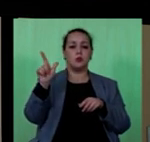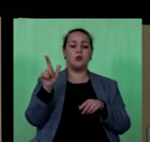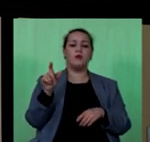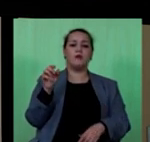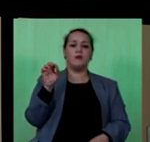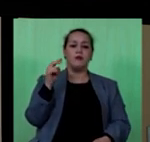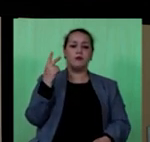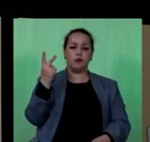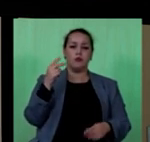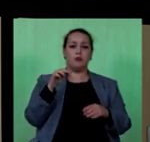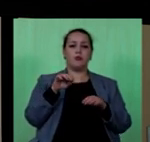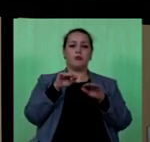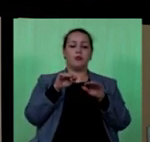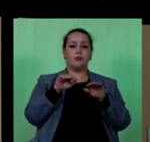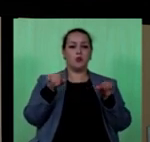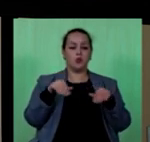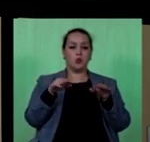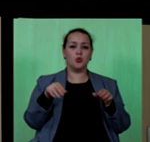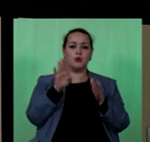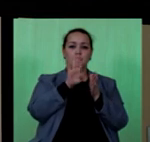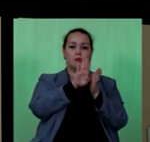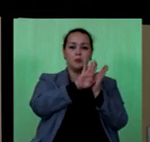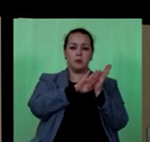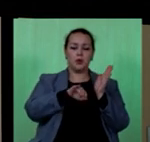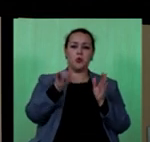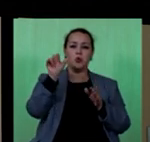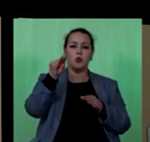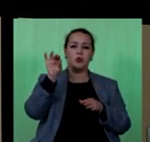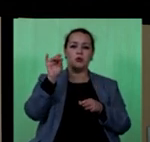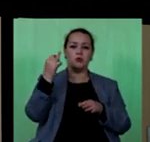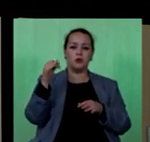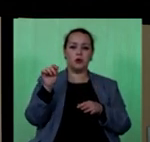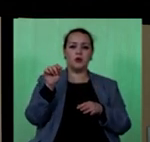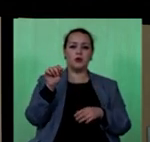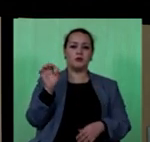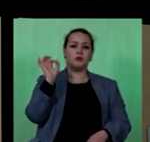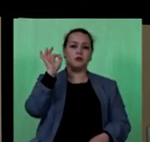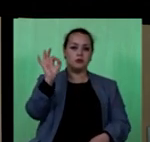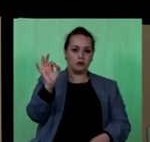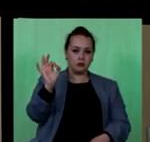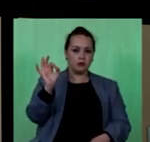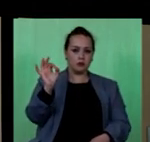безударный гласный в первом слоге вставили безударный о